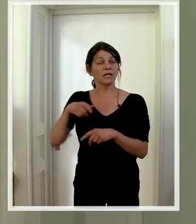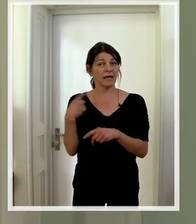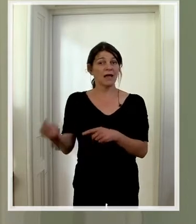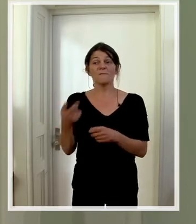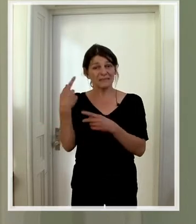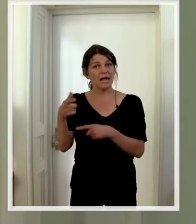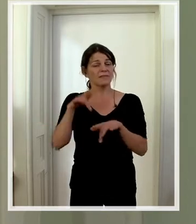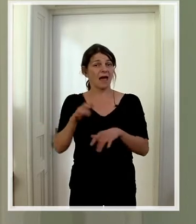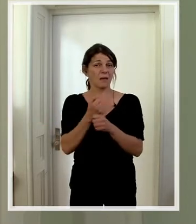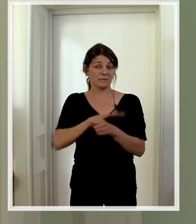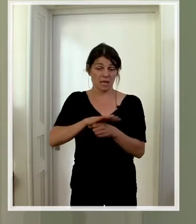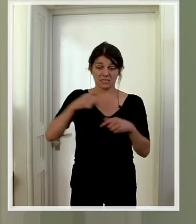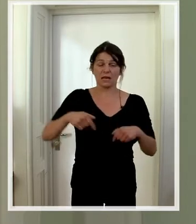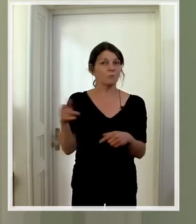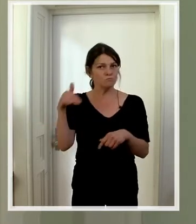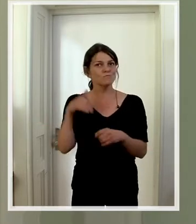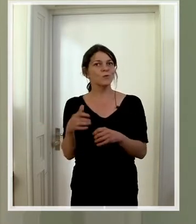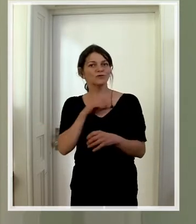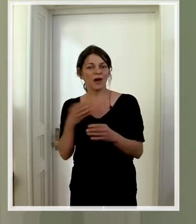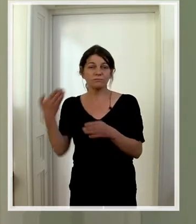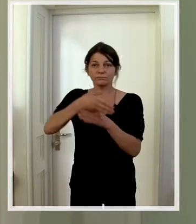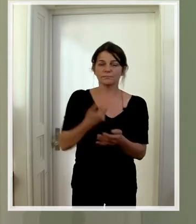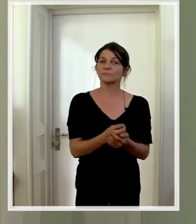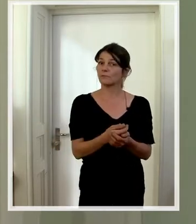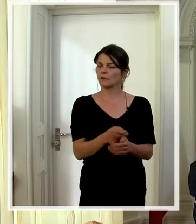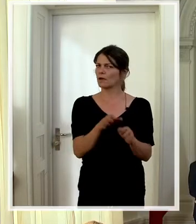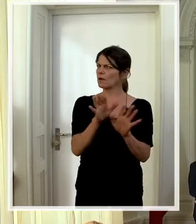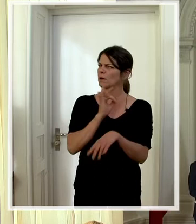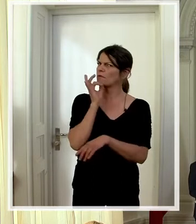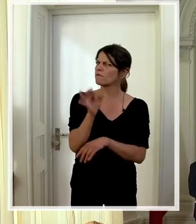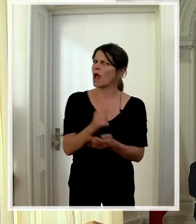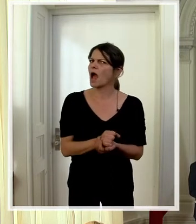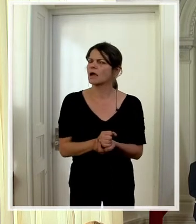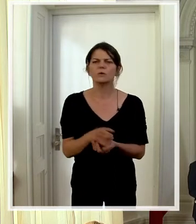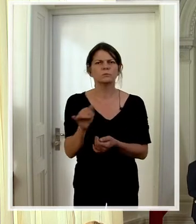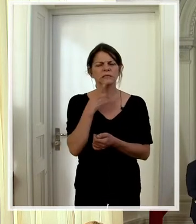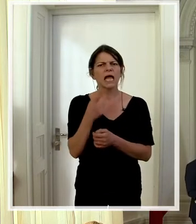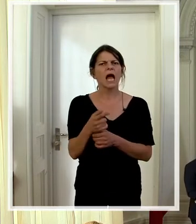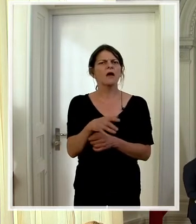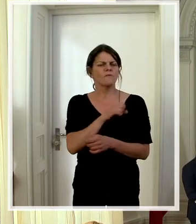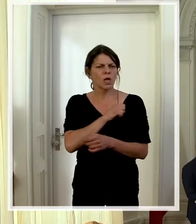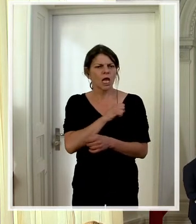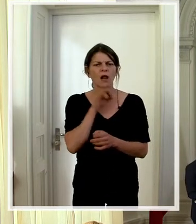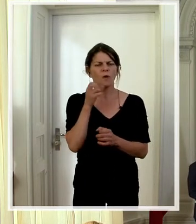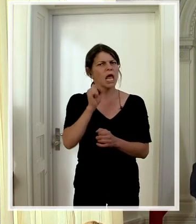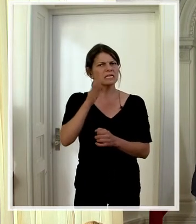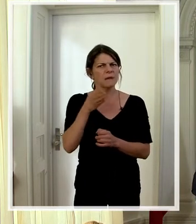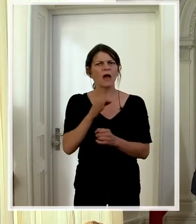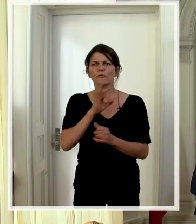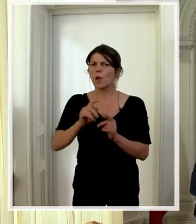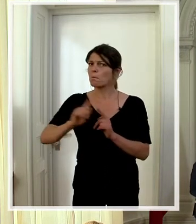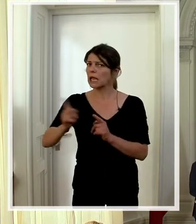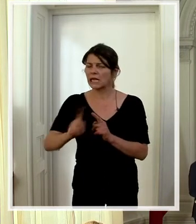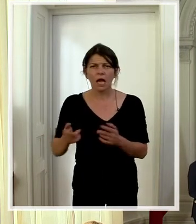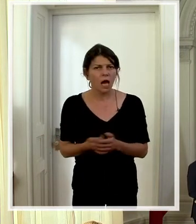kommen. Es ist ganz wichtig, dass die erreichbar sind. Meine Frage ist, man redet jetzt immer vom Nutzen der S-Bahn für Pendler. Eine S-Bahn, eine